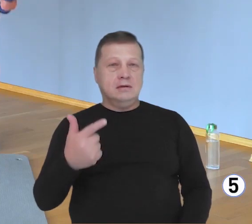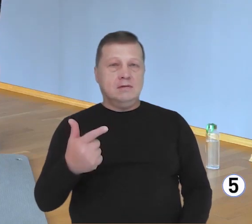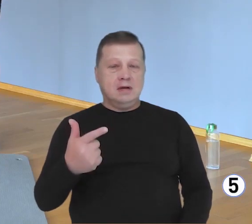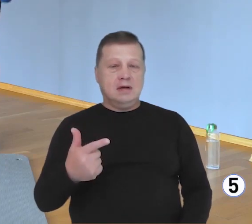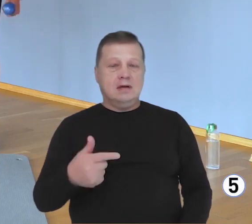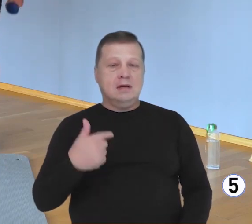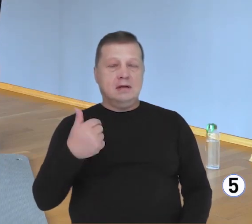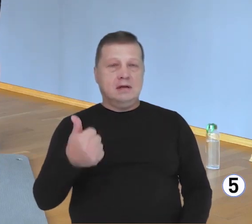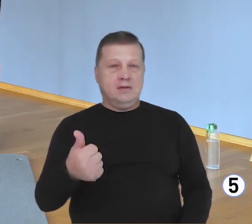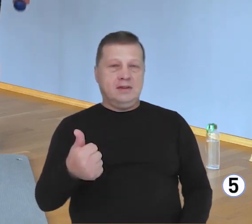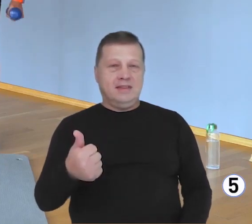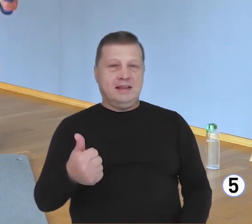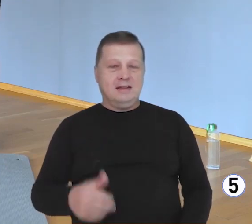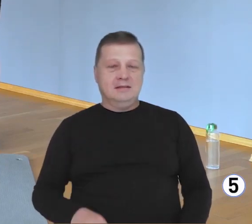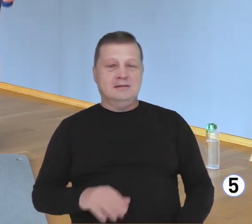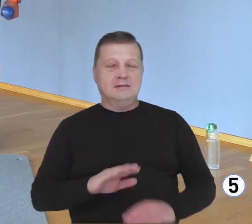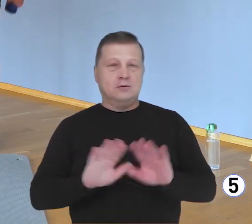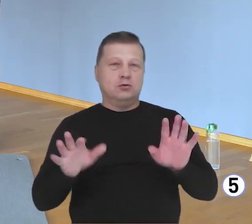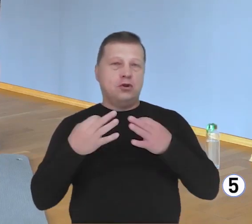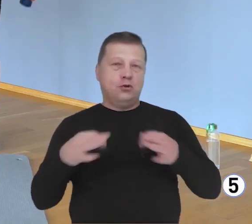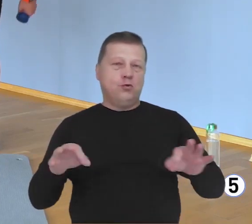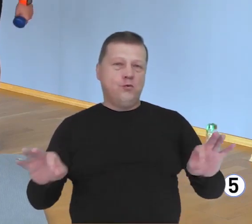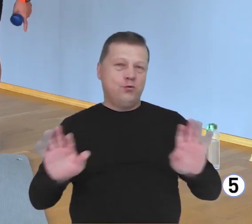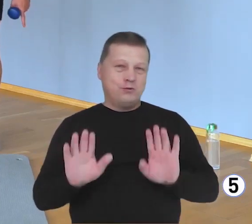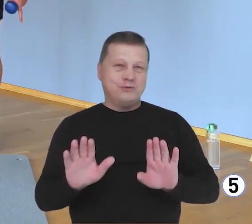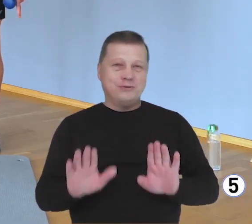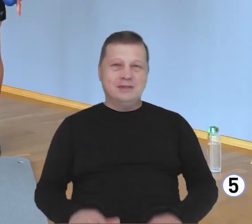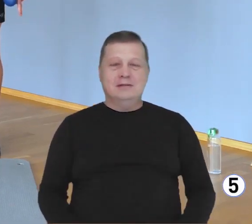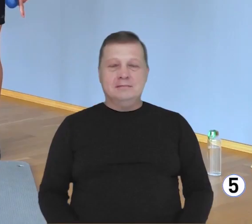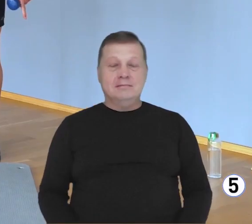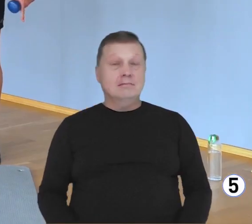Trzy, dwa, jeden i luz.